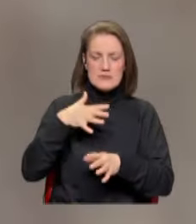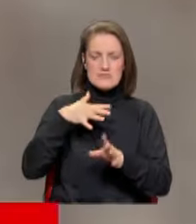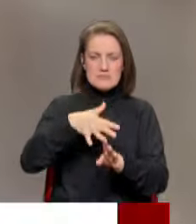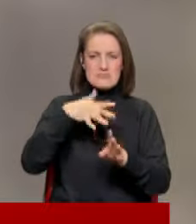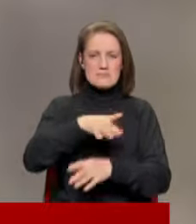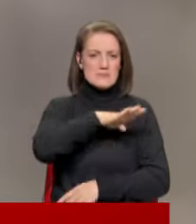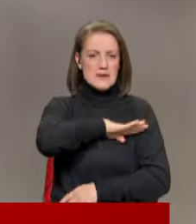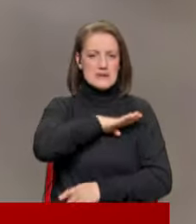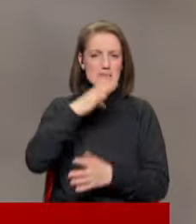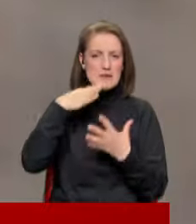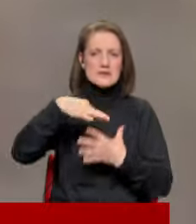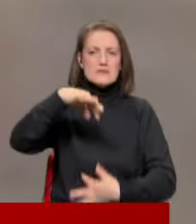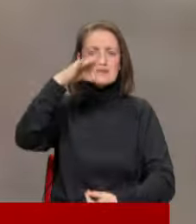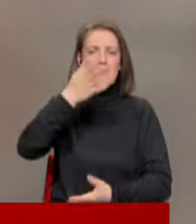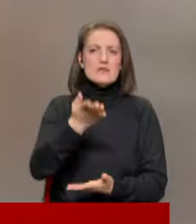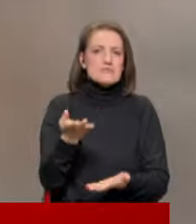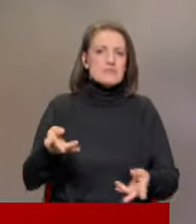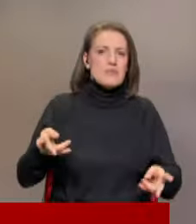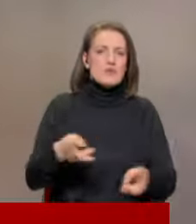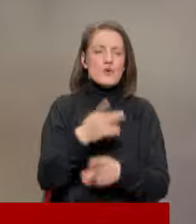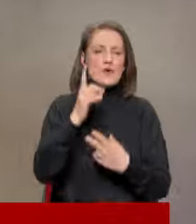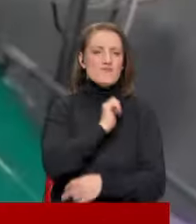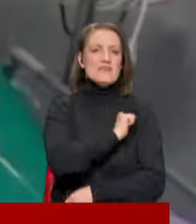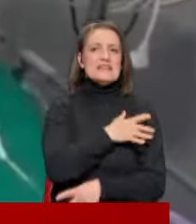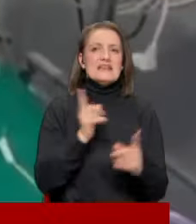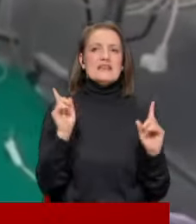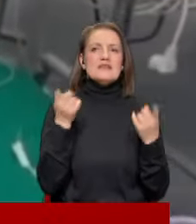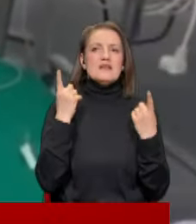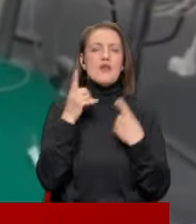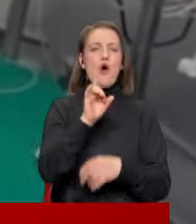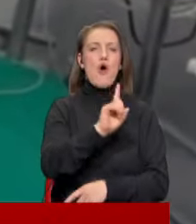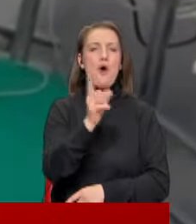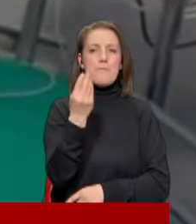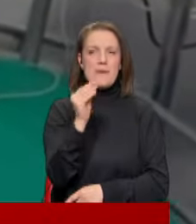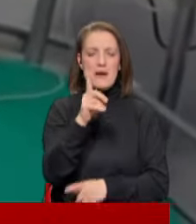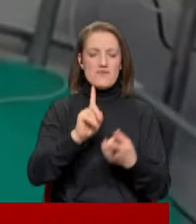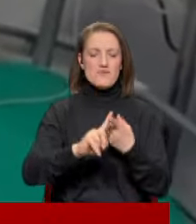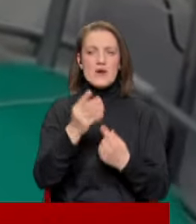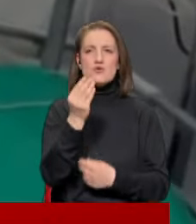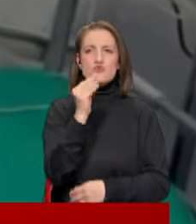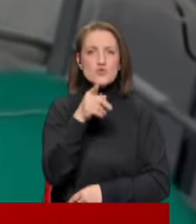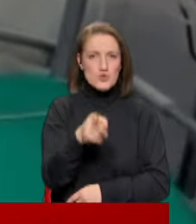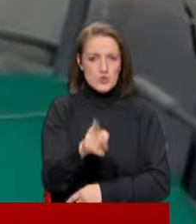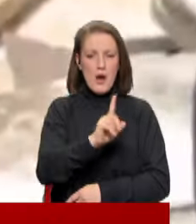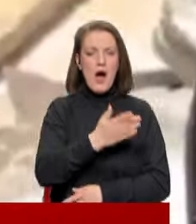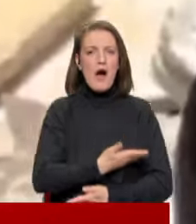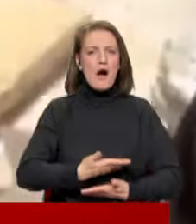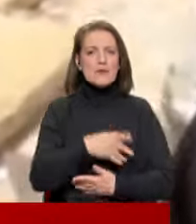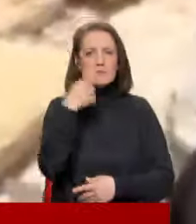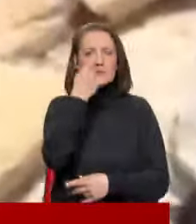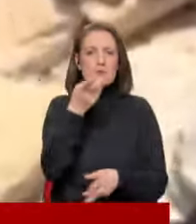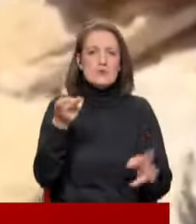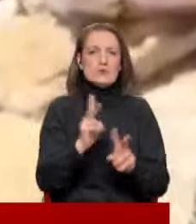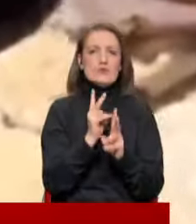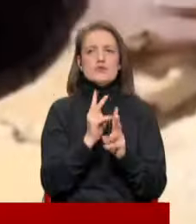altındaki Gazze'de insanlık dramı derinleşiyor Filistinli yetkililer 10 bebek ve çocuğun açlıktan Hayatını kaybettiğini